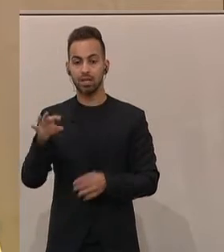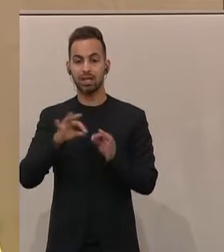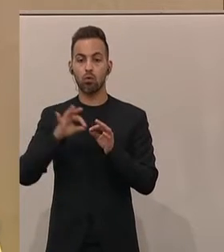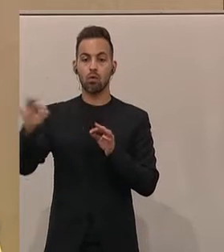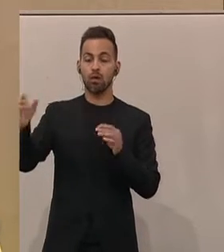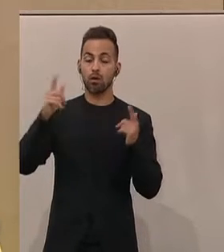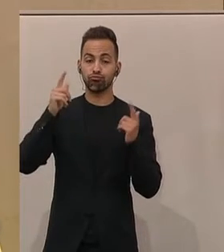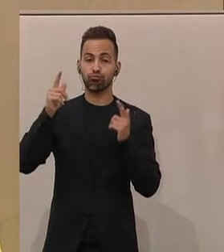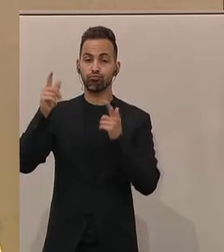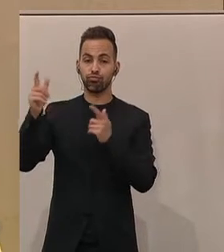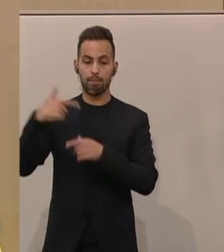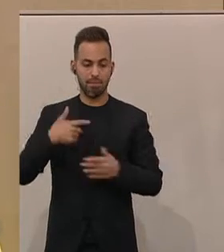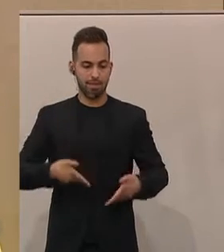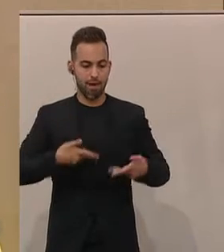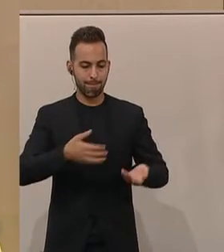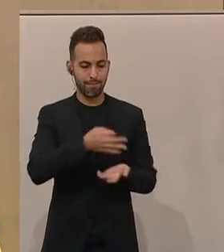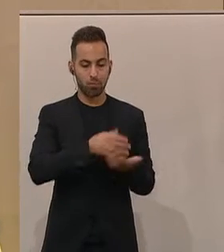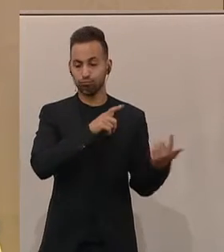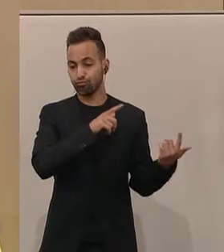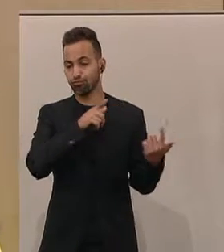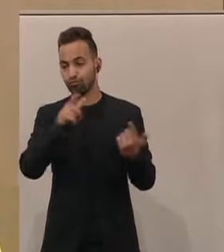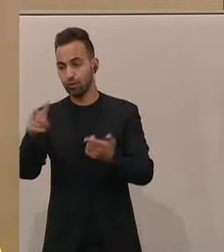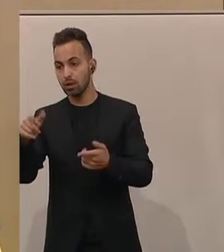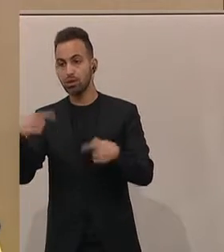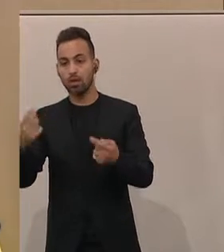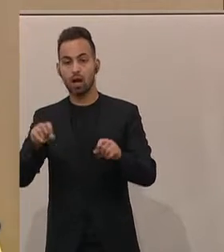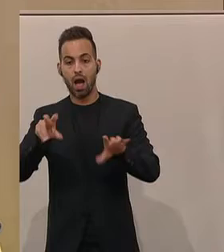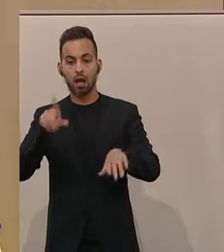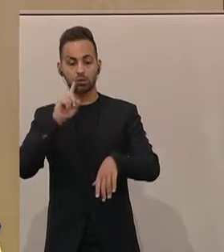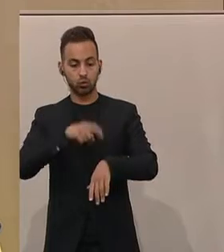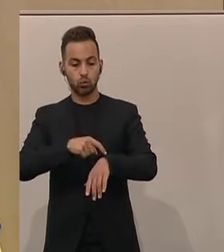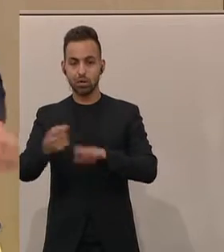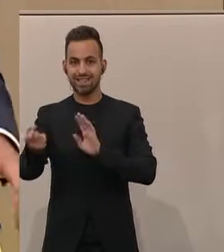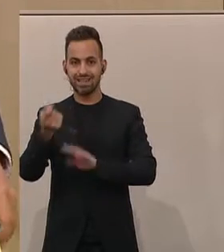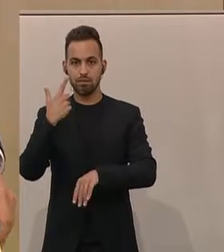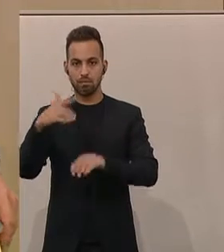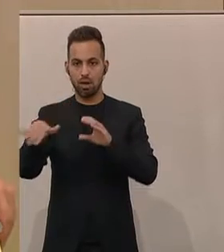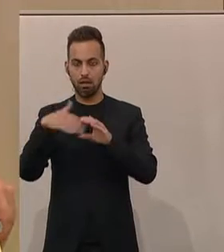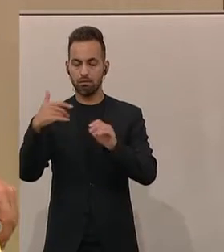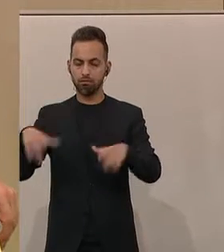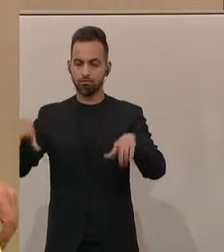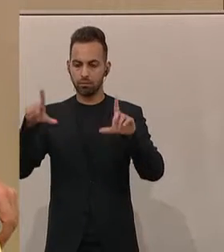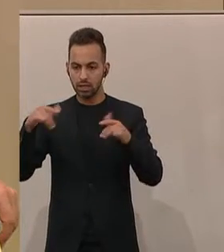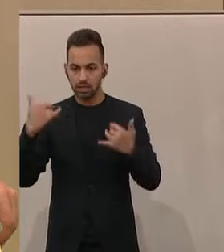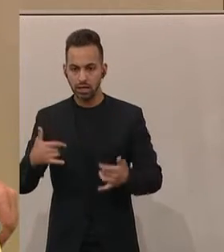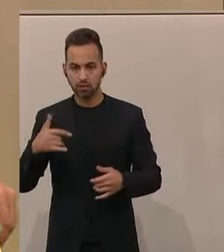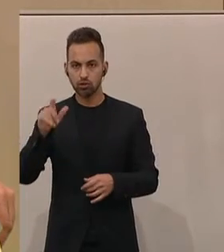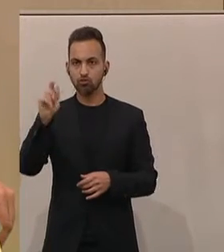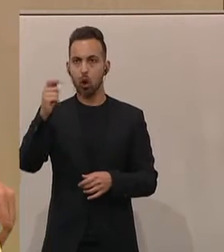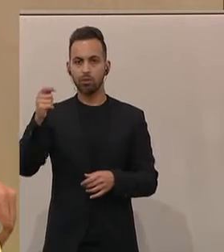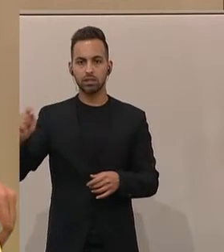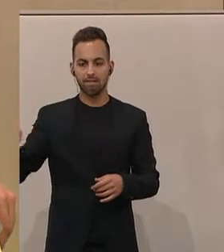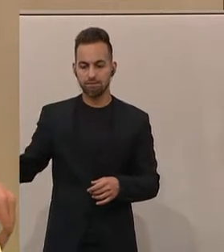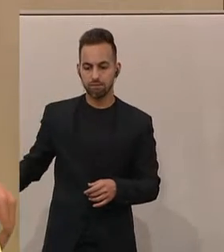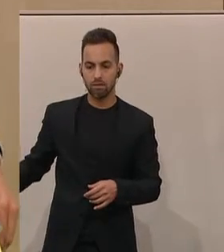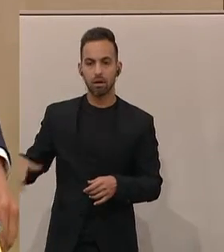von meinem Heimatort. Ich bekomme dann um 18 Uhr die E-Mail, jetzt bitte Schraubenzieher fallen